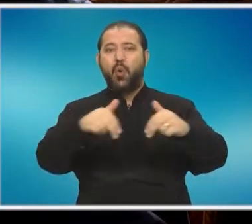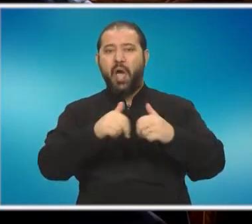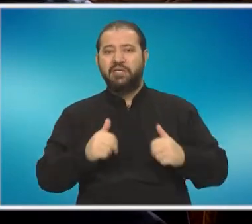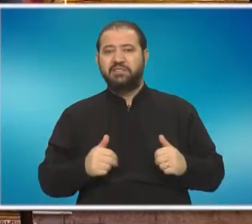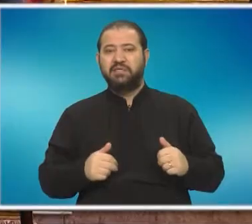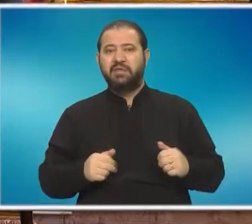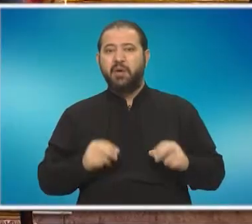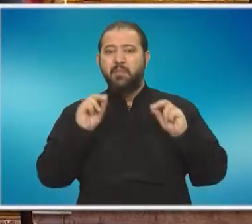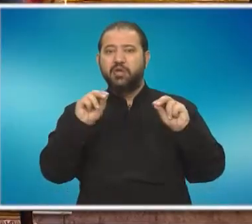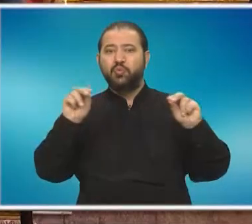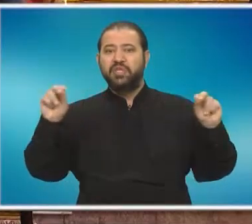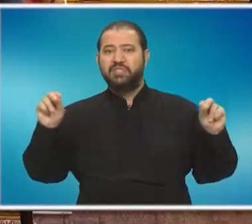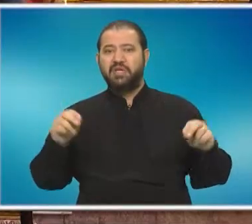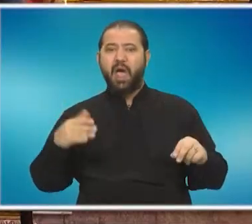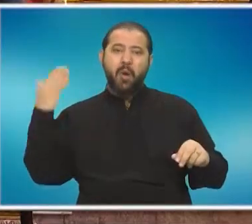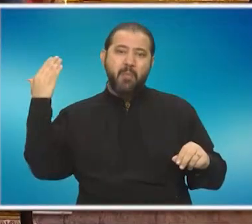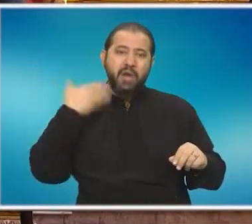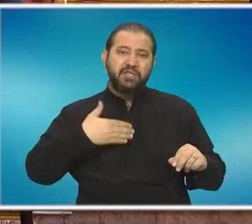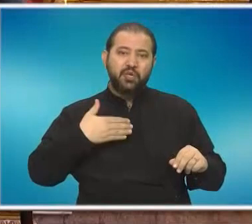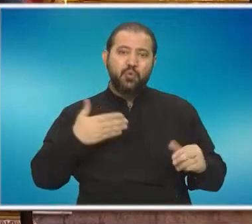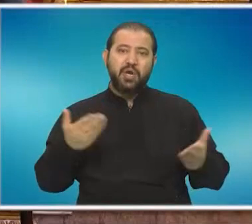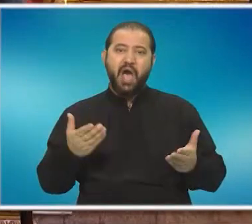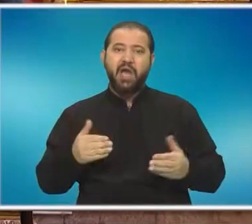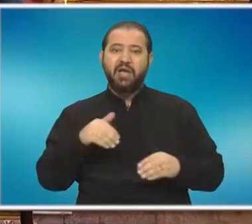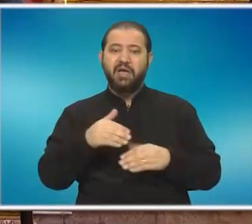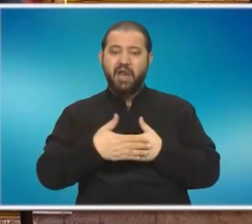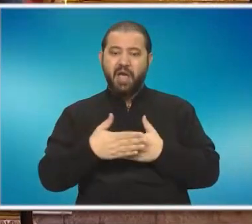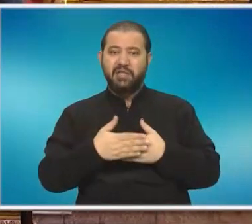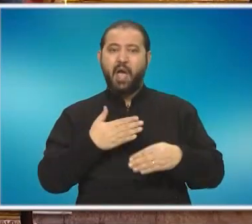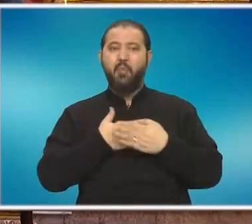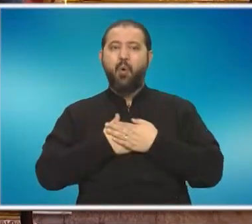Mărturisirea martirului, care în fața morții